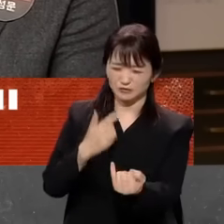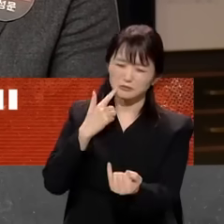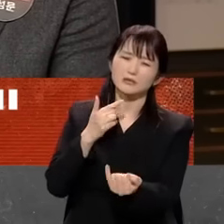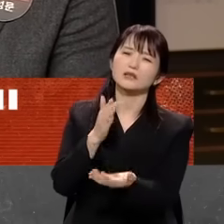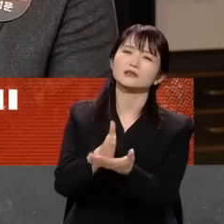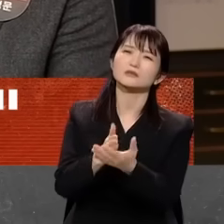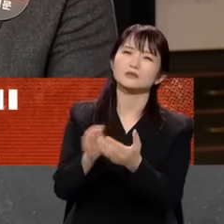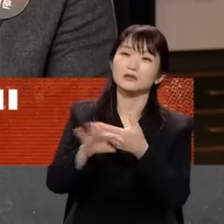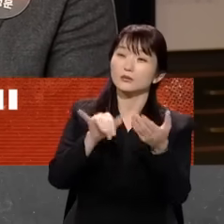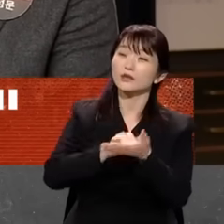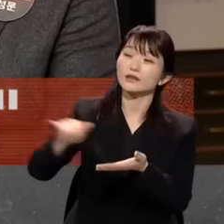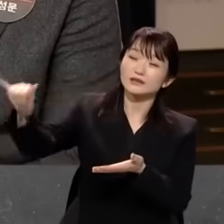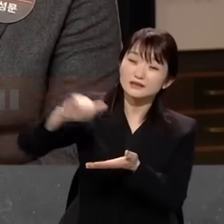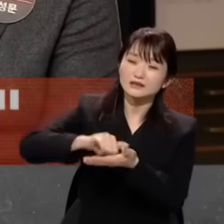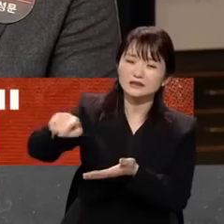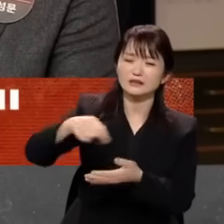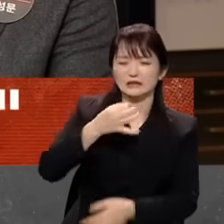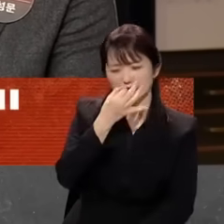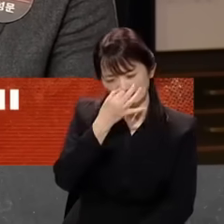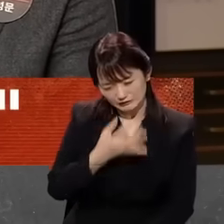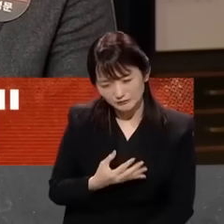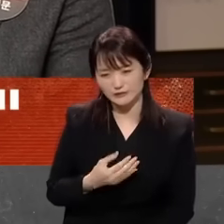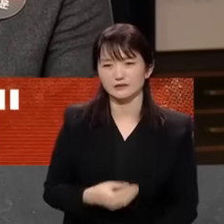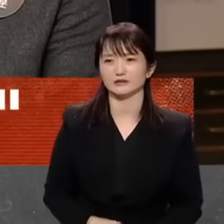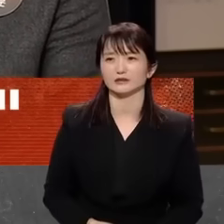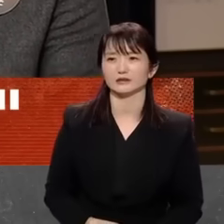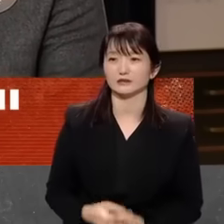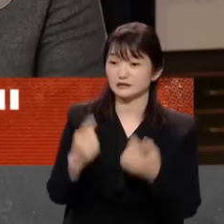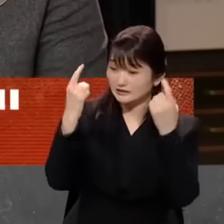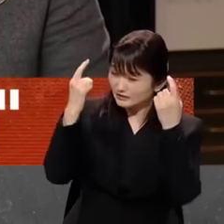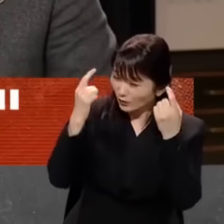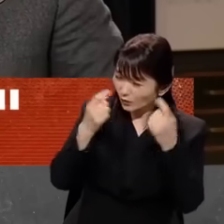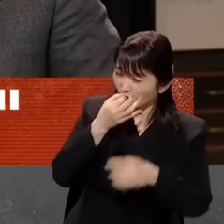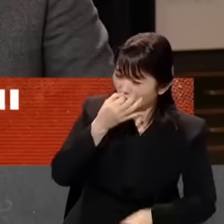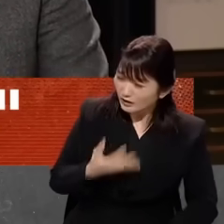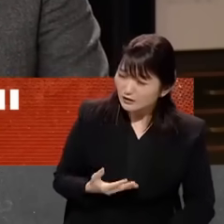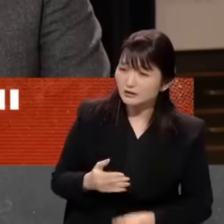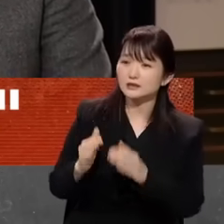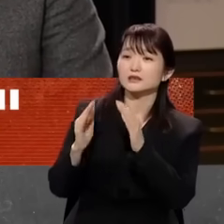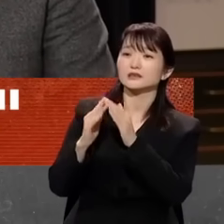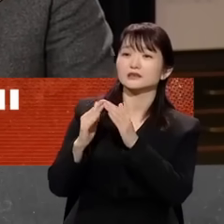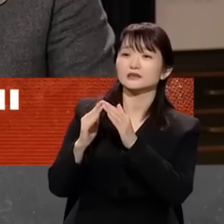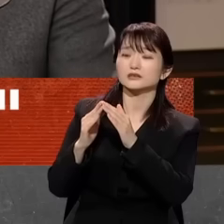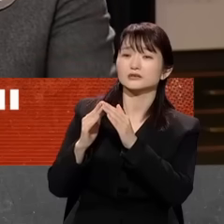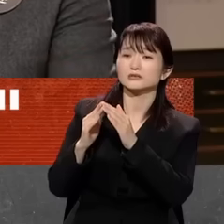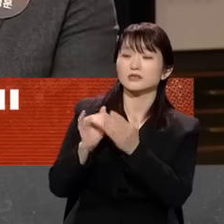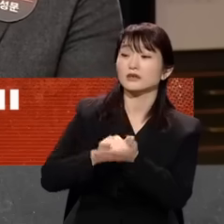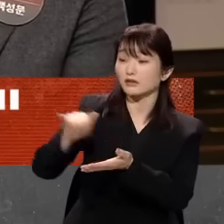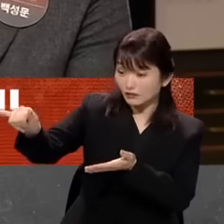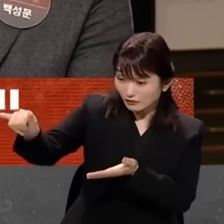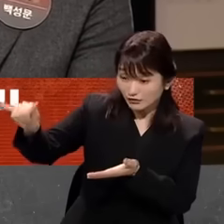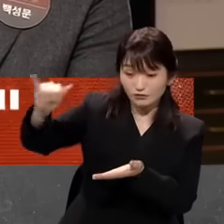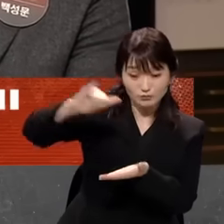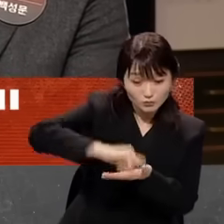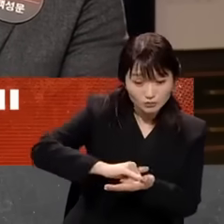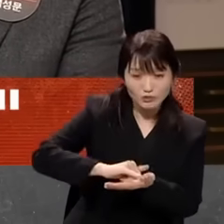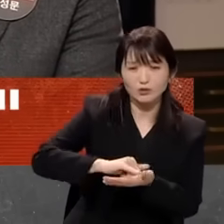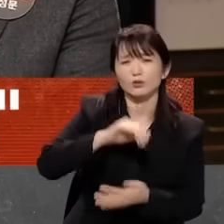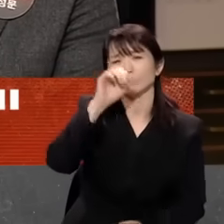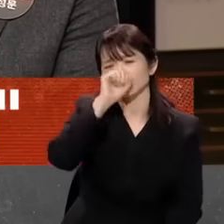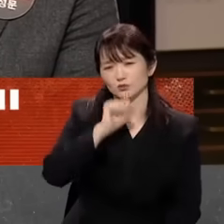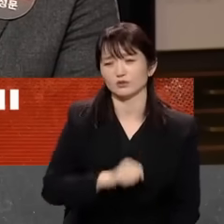외국 갔다 갔다 하는 거 야 그게 얼마나 힘든데 여행이면 힘들지 집이면 안 힘들걸 집에 갔다 집에 돌아왔는데 얼마나